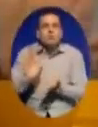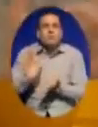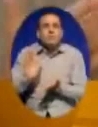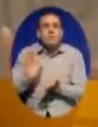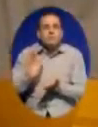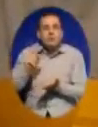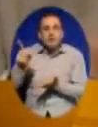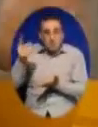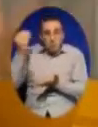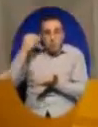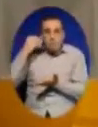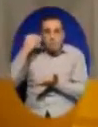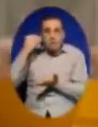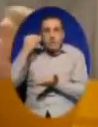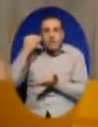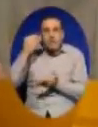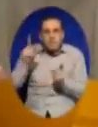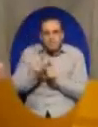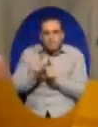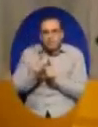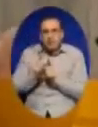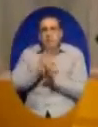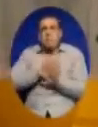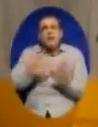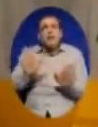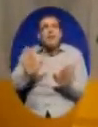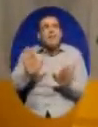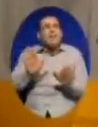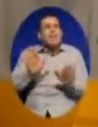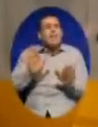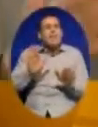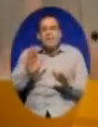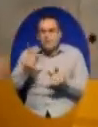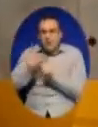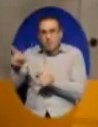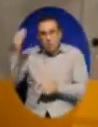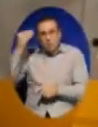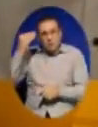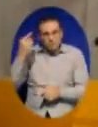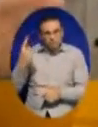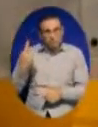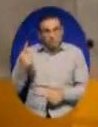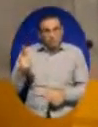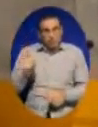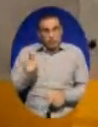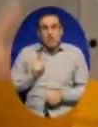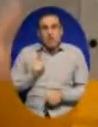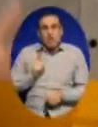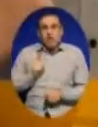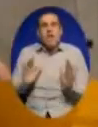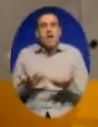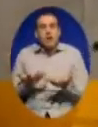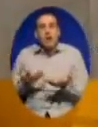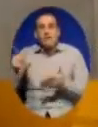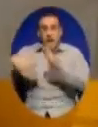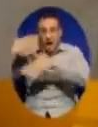בלתי אמצעית את סודות המקצוע, נקרא להם, איך עושים את הדבר הזה, הם עוזבים אחר כך את רד, הולכים למקומות אחרים,